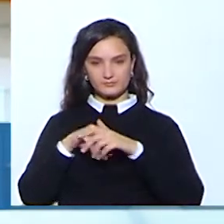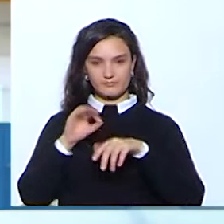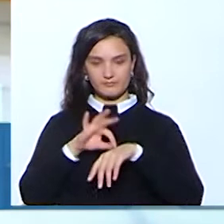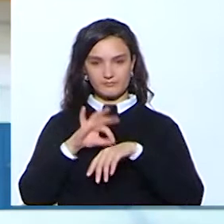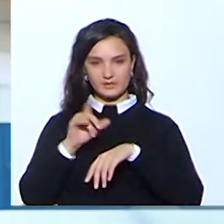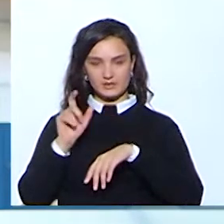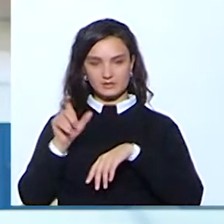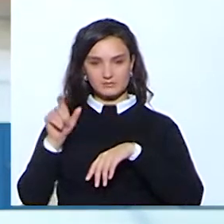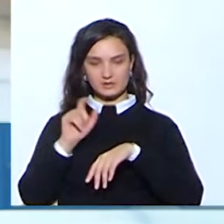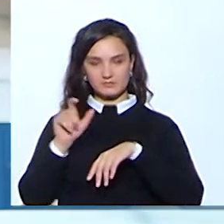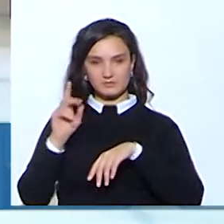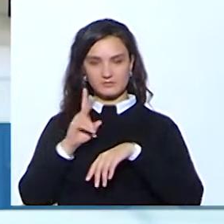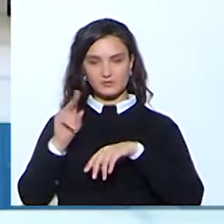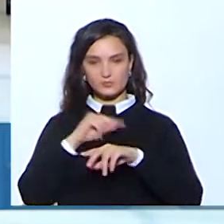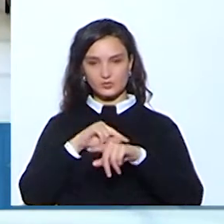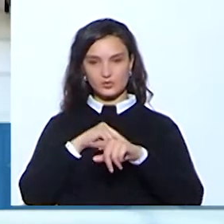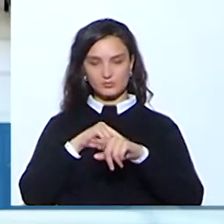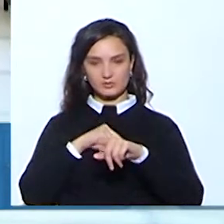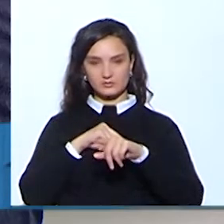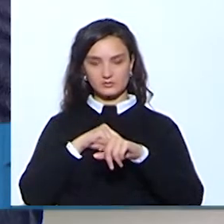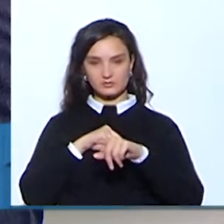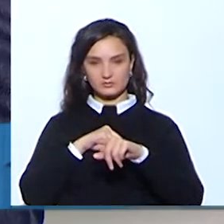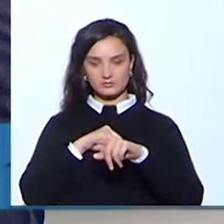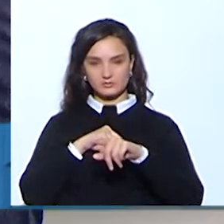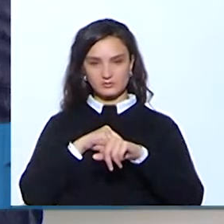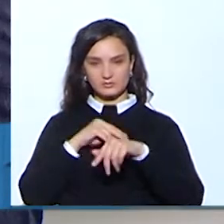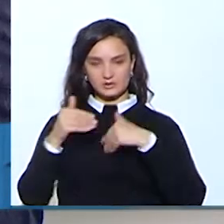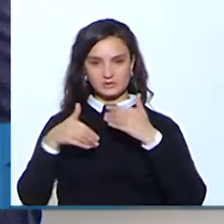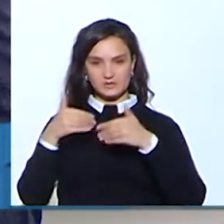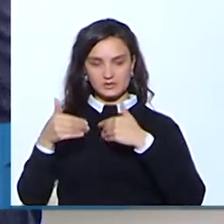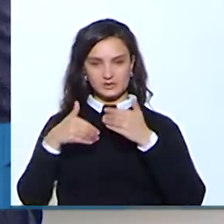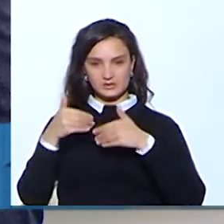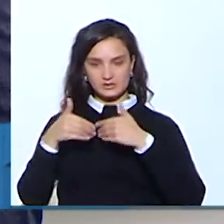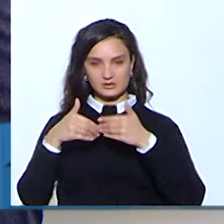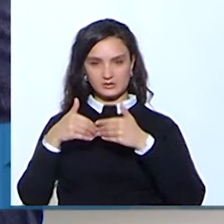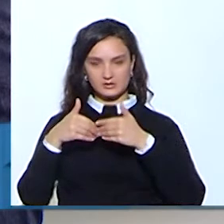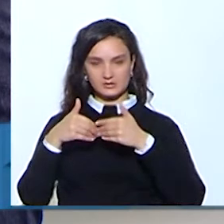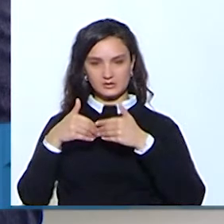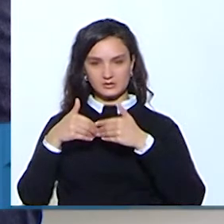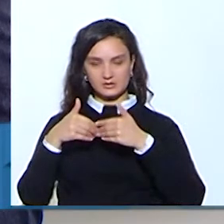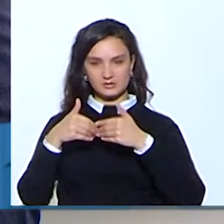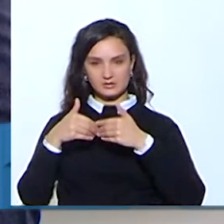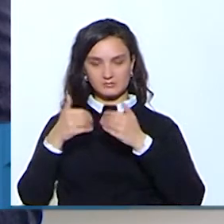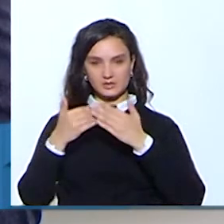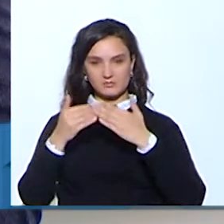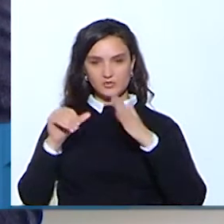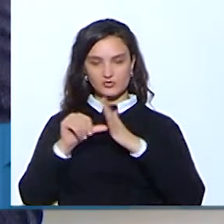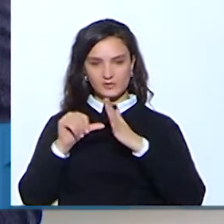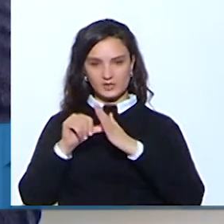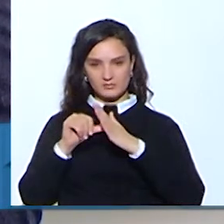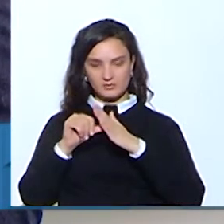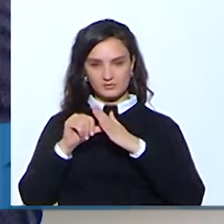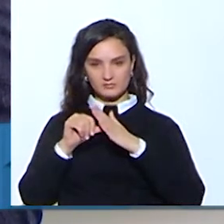პაციენტები, ადამიანები, რომლებიც მუშაობენ ზღვაზე სეზონურად, თუნდაც მაგალითად მაშველები.